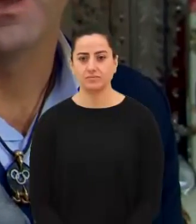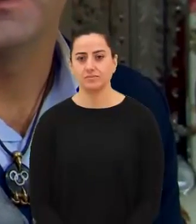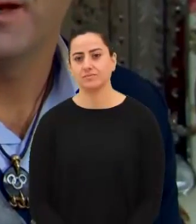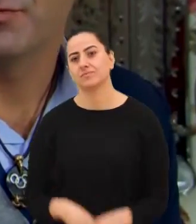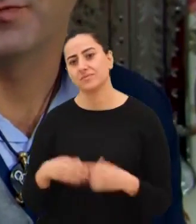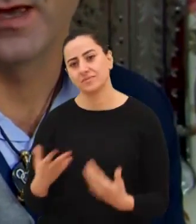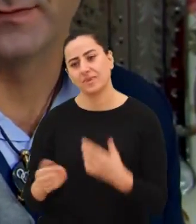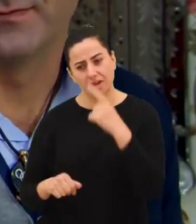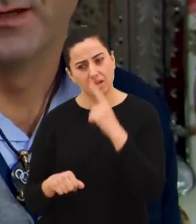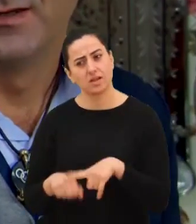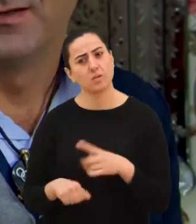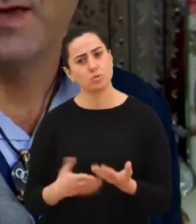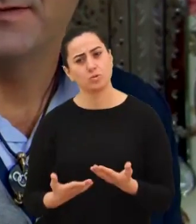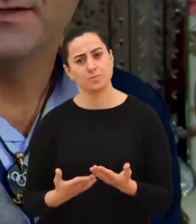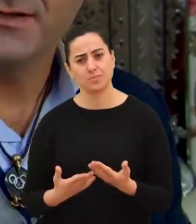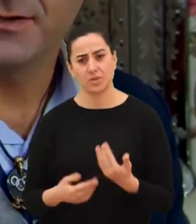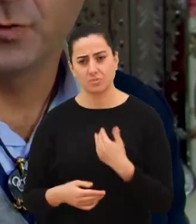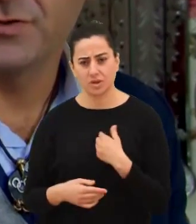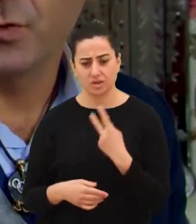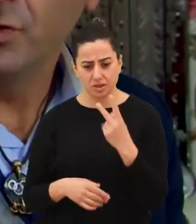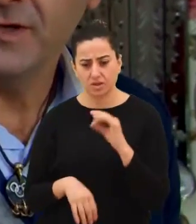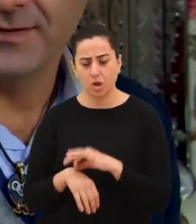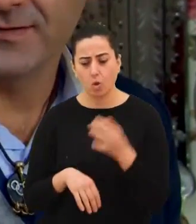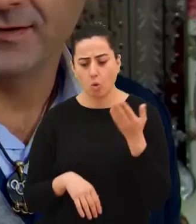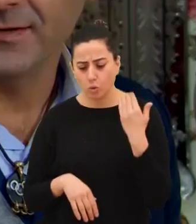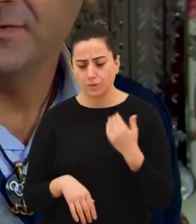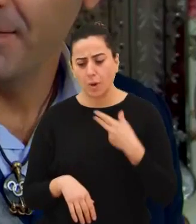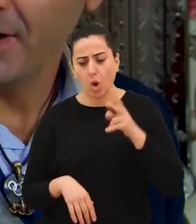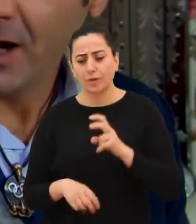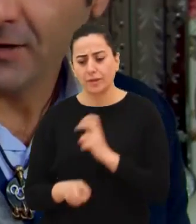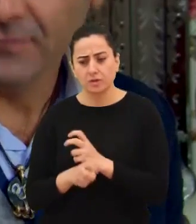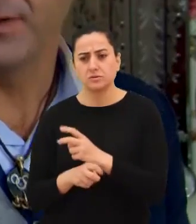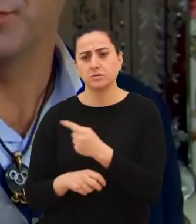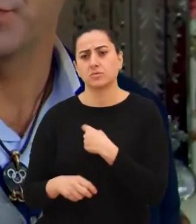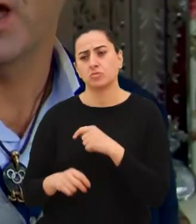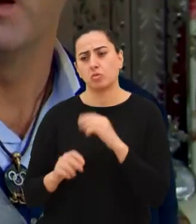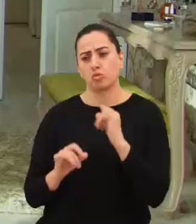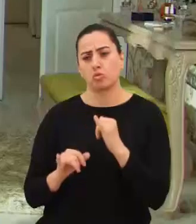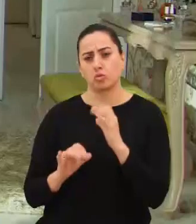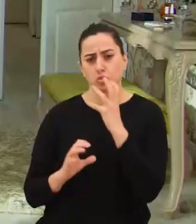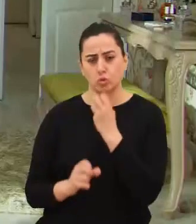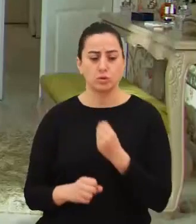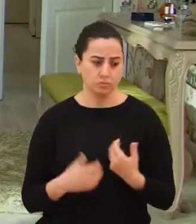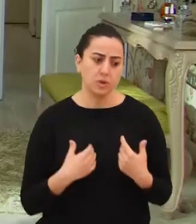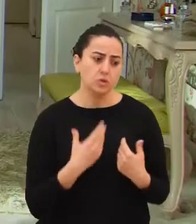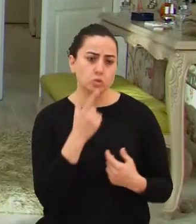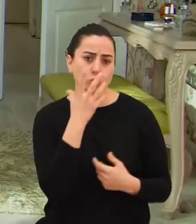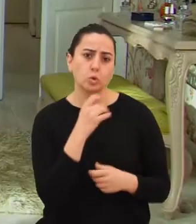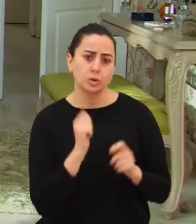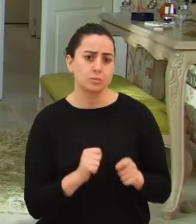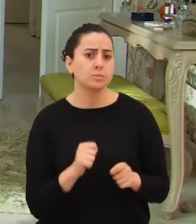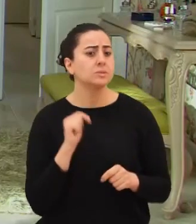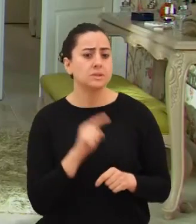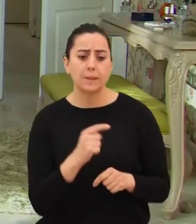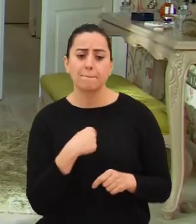Ya inanamıyorum hayatım. Ben iki dakika önce ölüm tehlikesi atlatayım, sen bana hala tavır yapıyorsun ya. Yaparım tabii Sarpişkom.